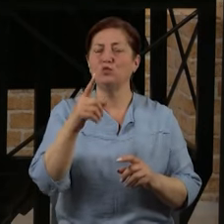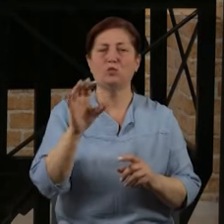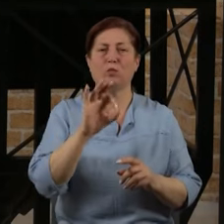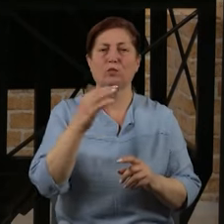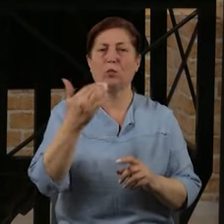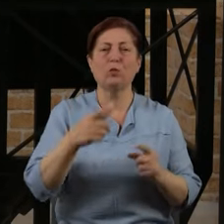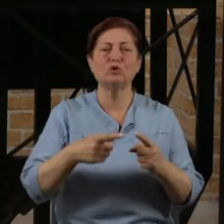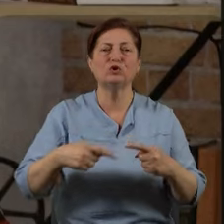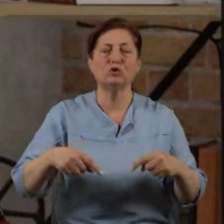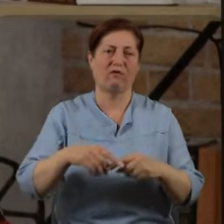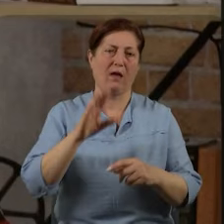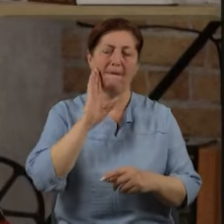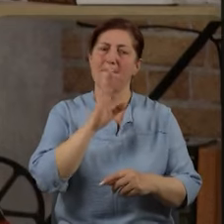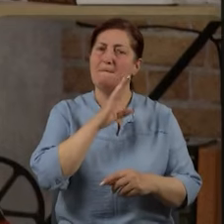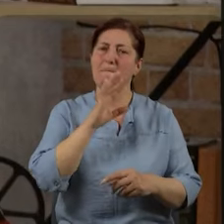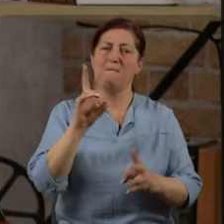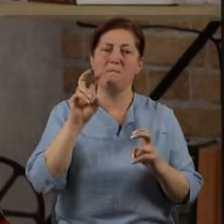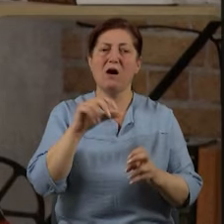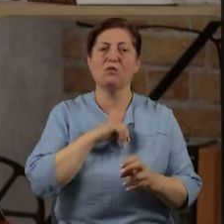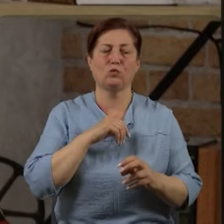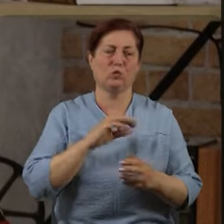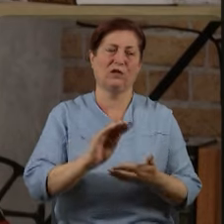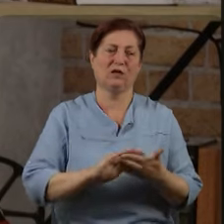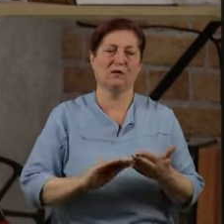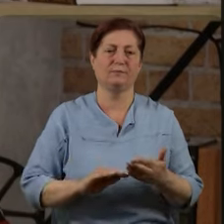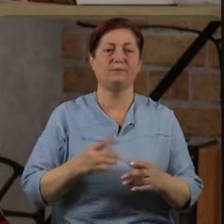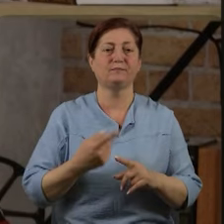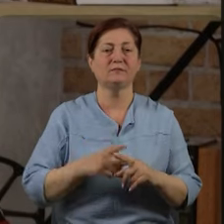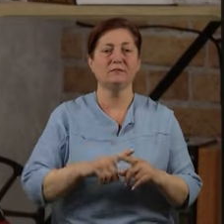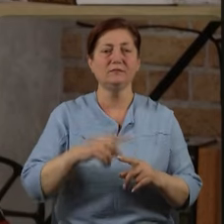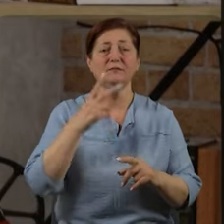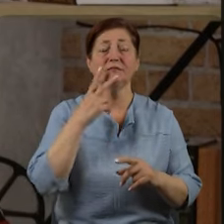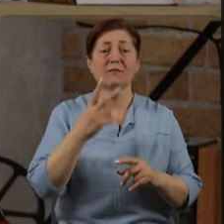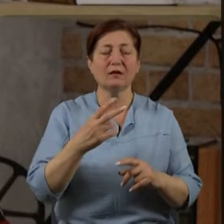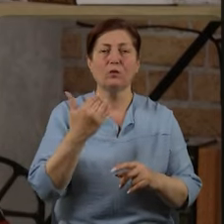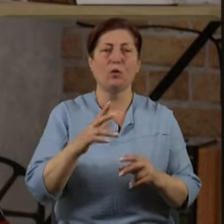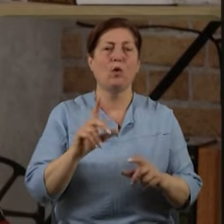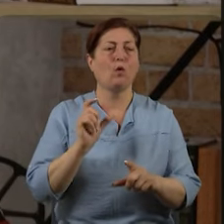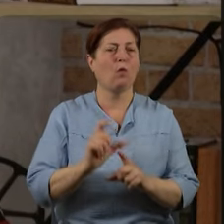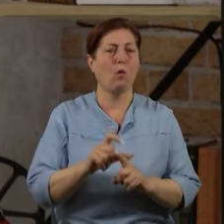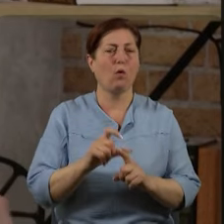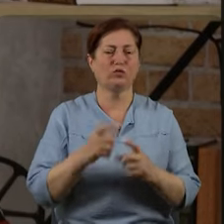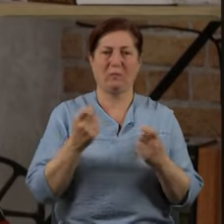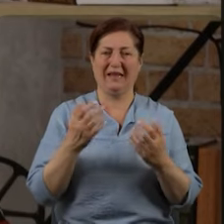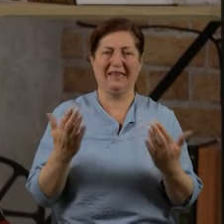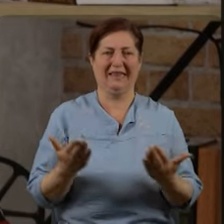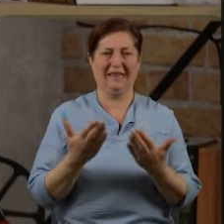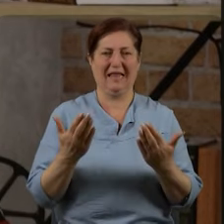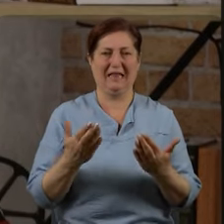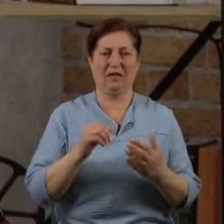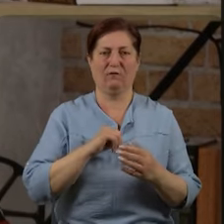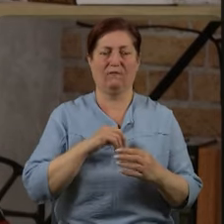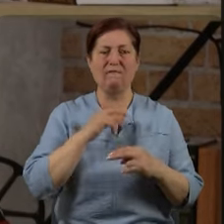մայրերգությունը սկզբնավորվում մեր գրականության մեջ, որովհետև տես քո սկզբնական խոսքում փոքրիշ թեթև վերաբերմունք կար